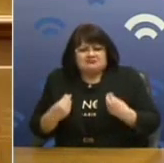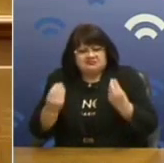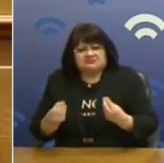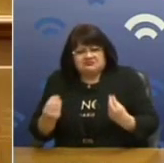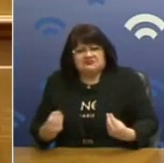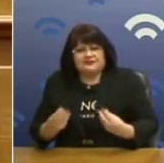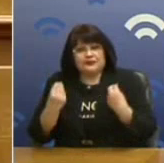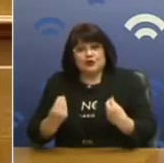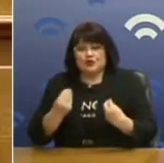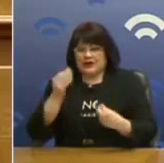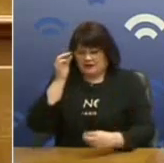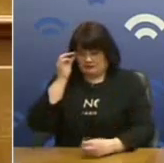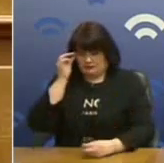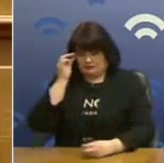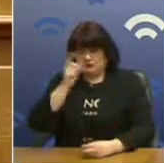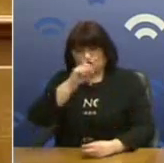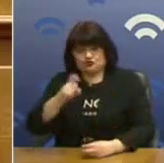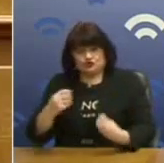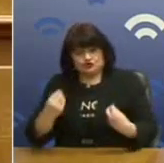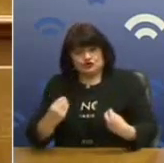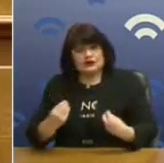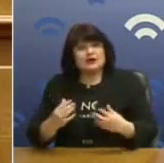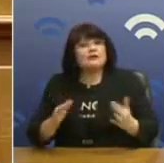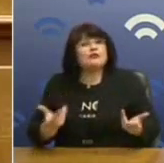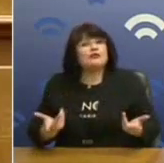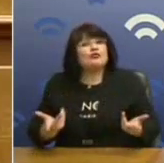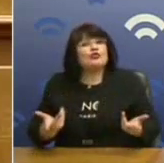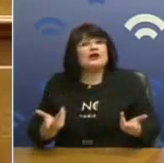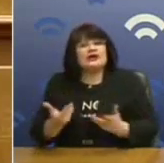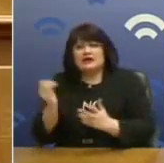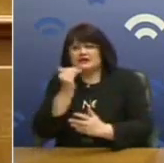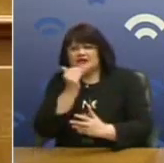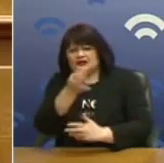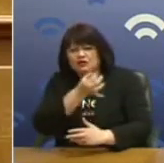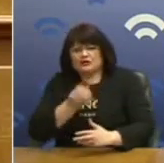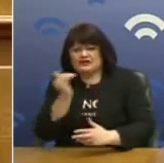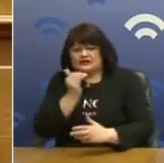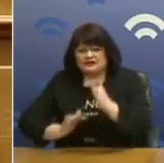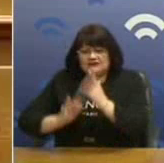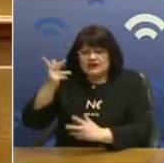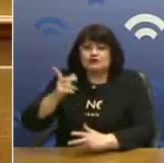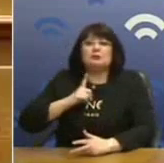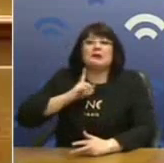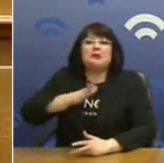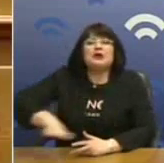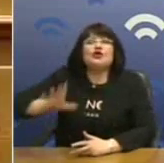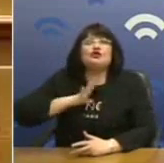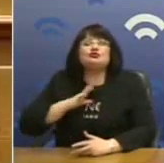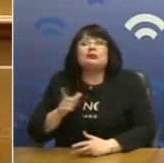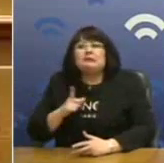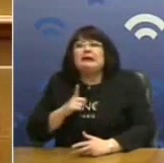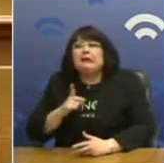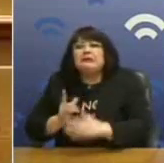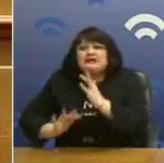βελτίωση. Και πού είναι αυτή η ραγδαία βελτίωση? Περιμένει ο κόσμος να τη δει. Σήμερα αντί